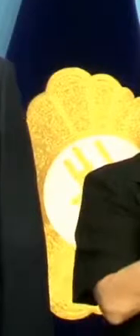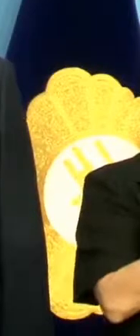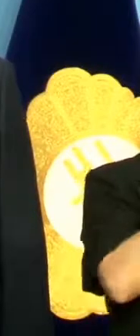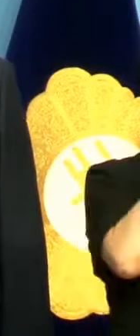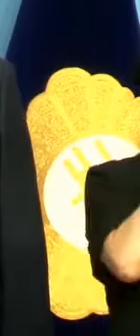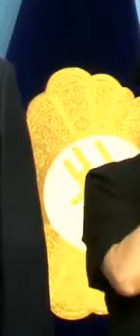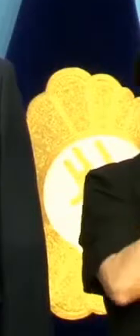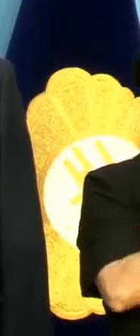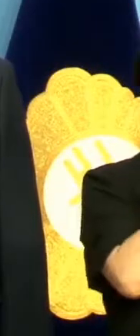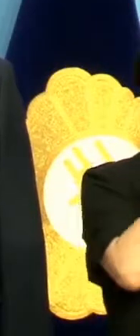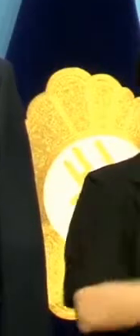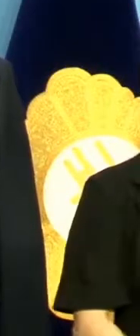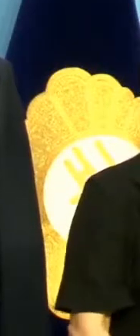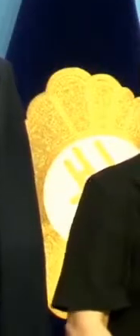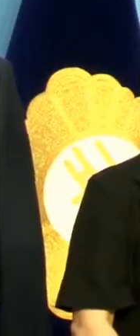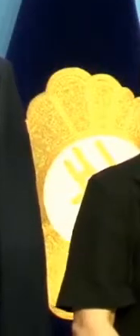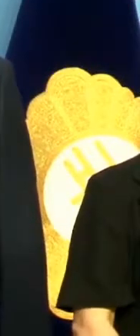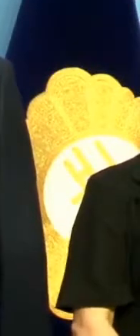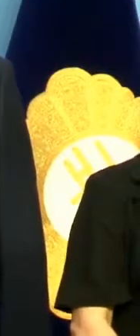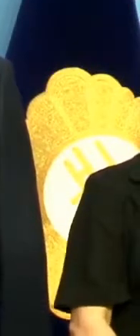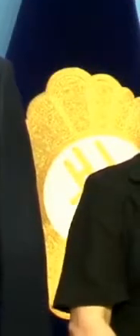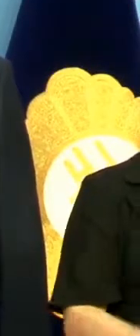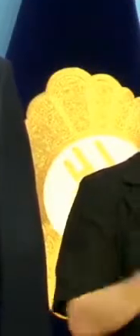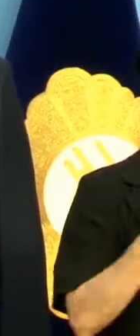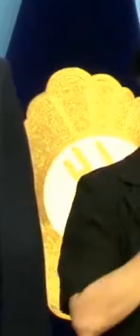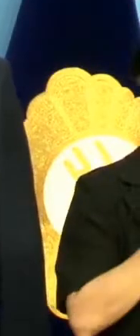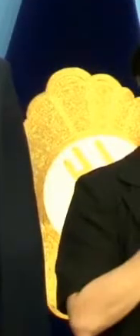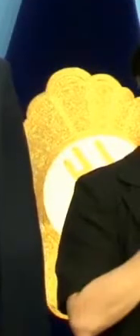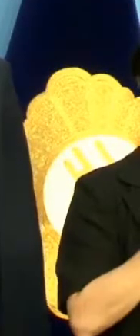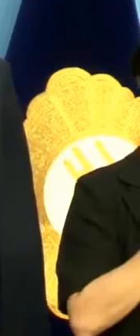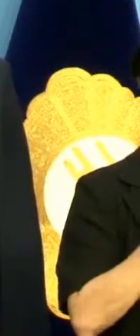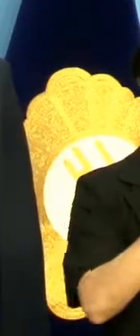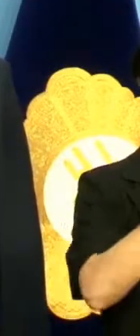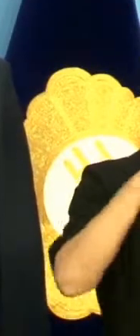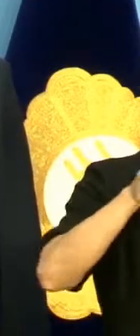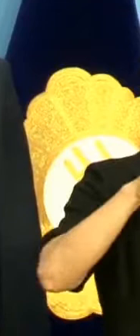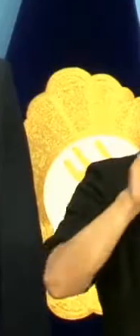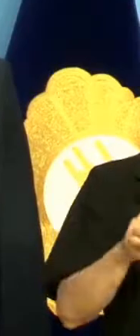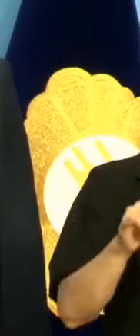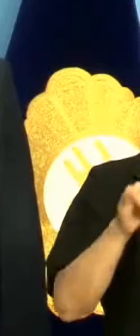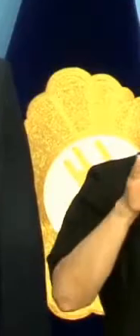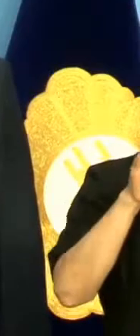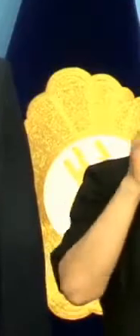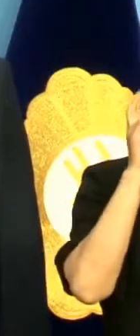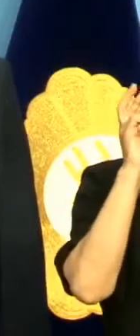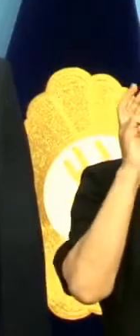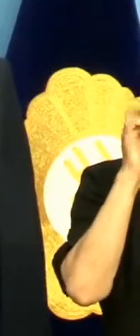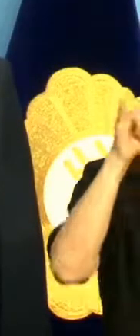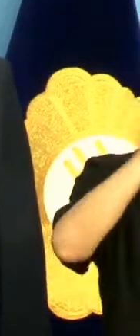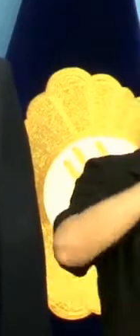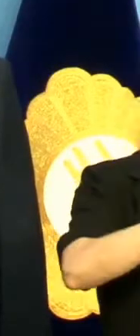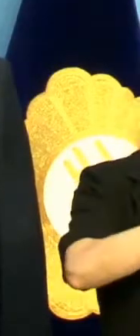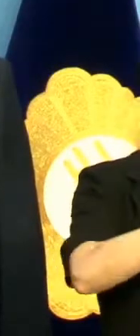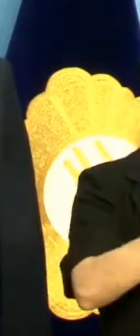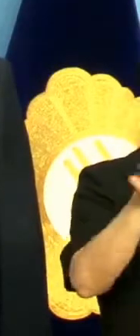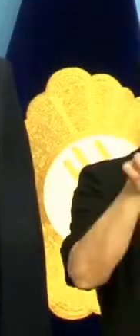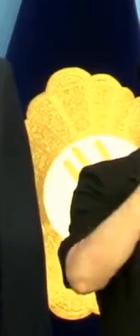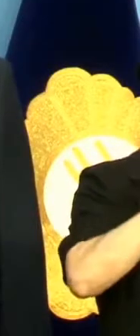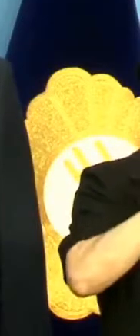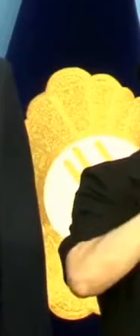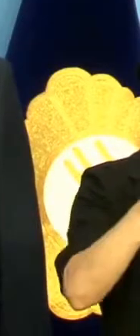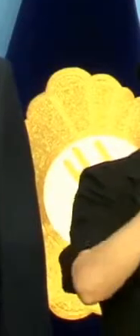째 부분 입니다 두번째는 어이 스타 홀딩스 이스타항공 주식 취득 관리 란